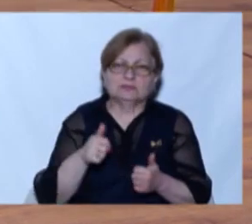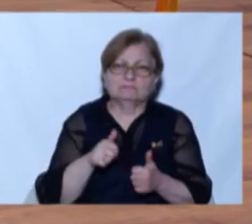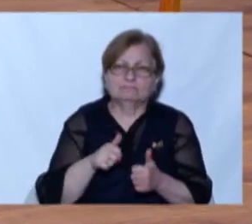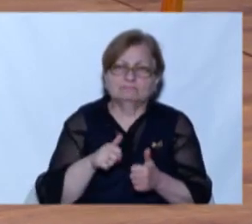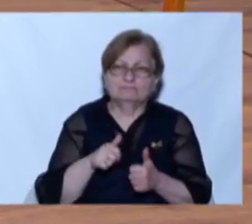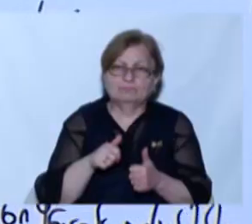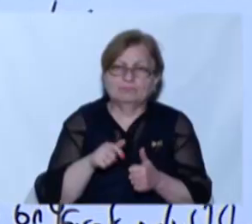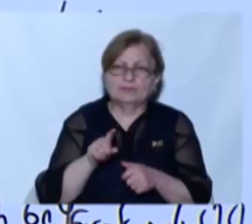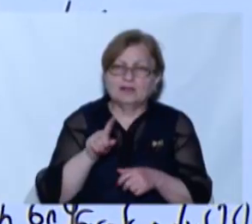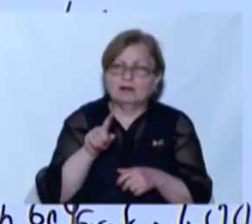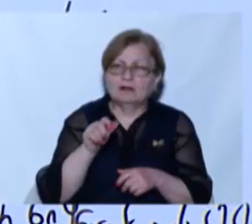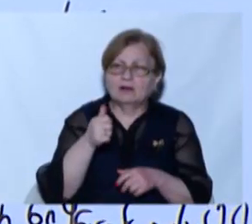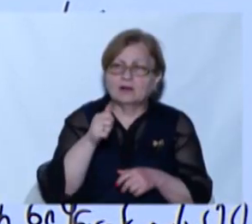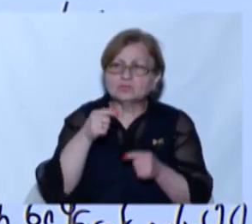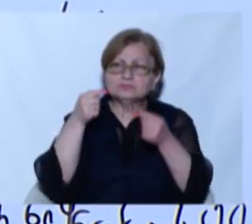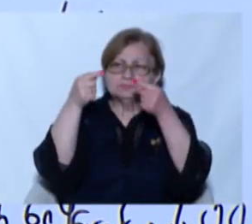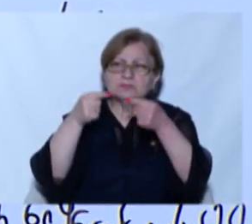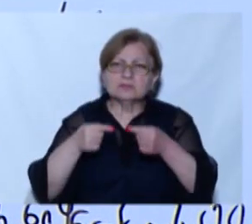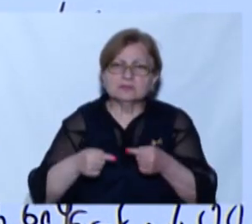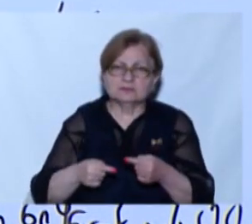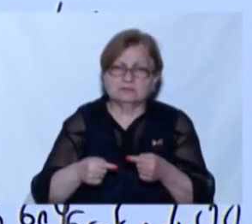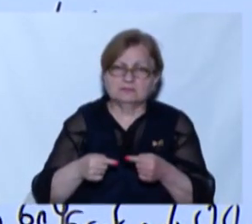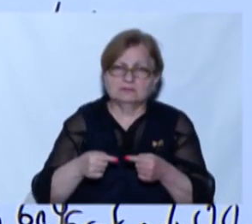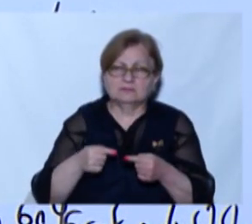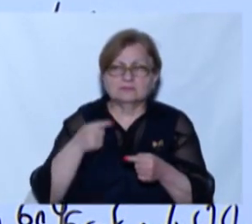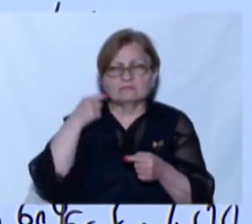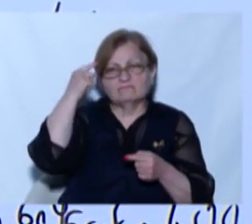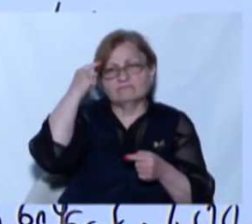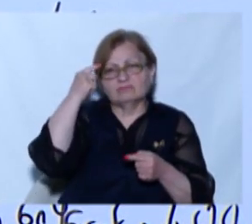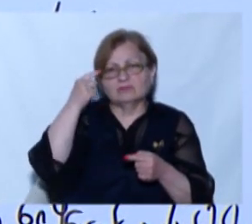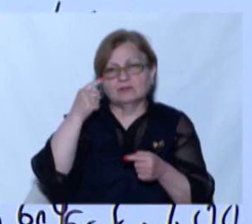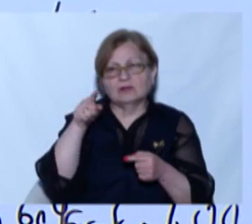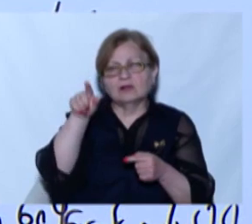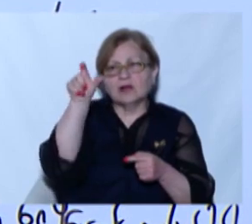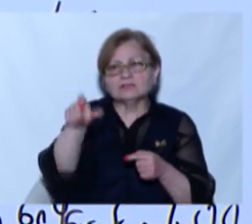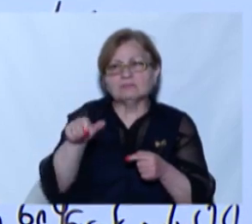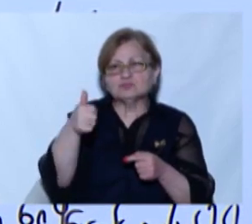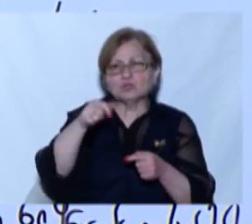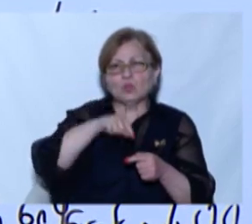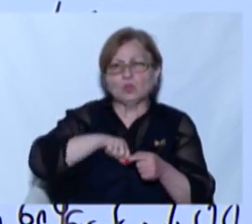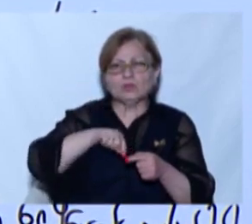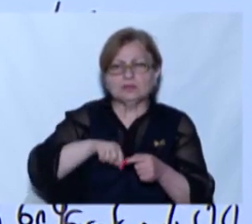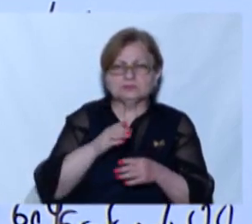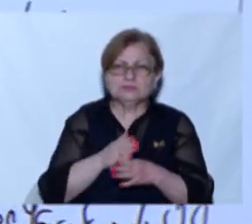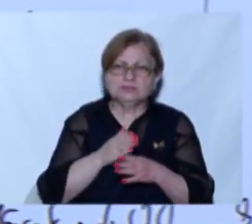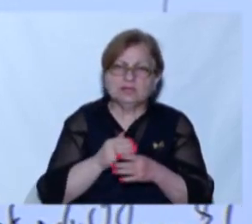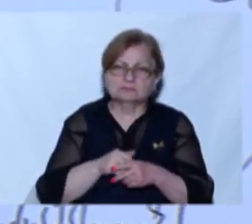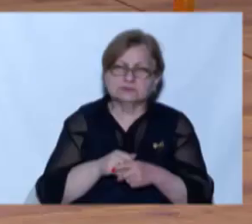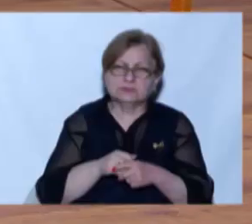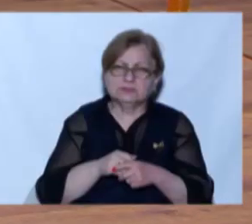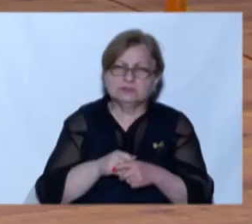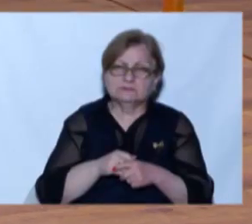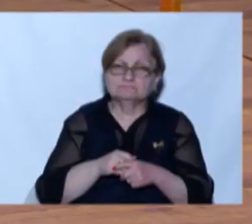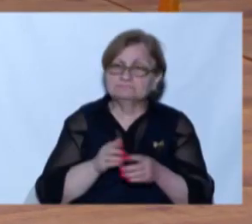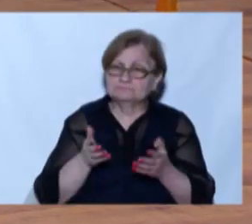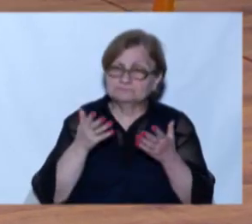რის მიხედვით შეიძლება ჩვენ გავაანალიზოთ რა თვისებები აქვს ამ პერსონაჟს.